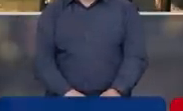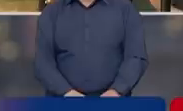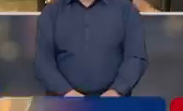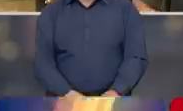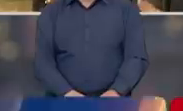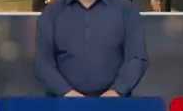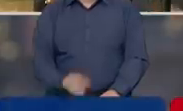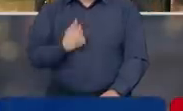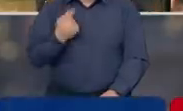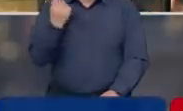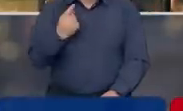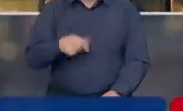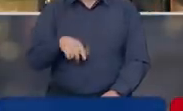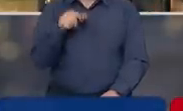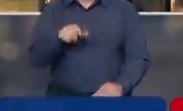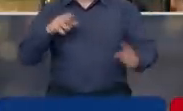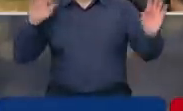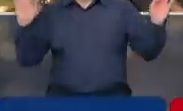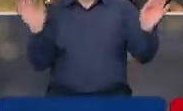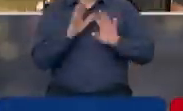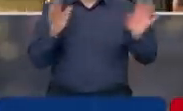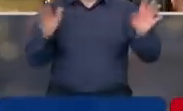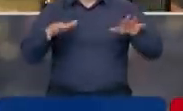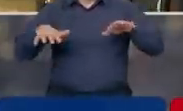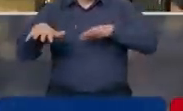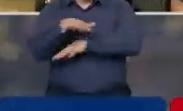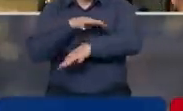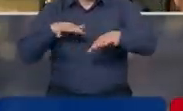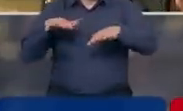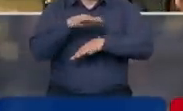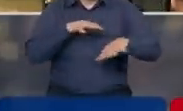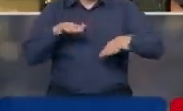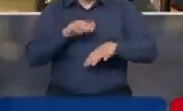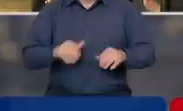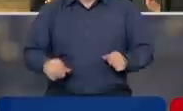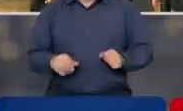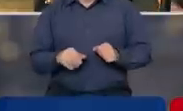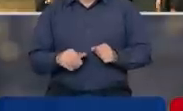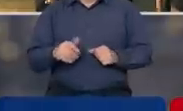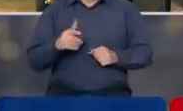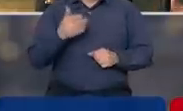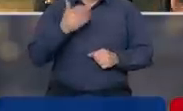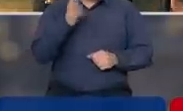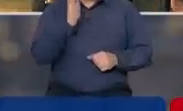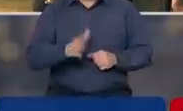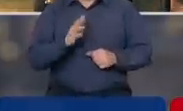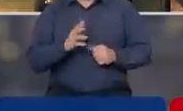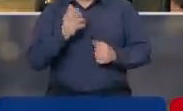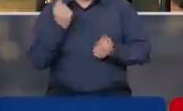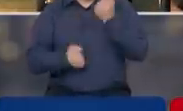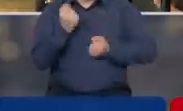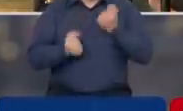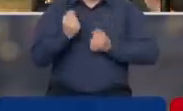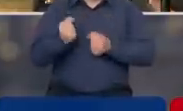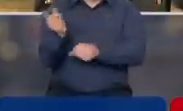że te warunki atmosferyczne nie będą sposób istotne utrudniać tej akcji pożarowe a